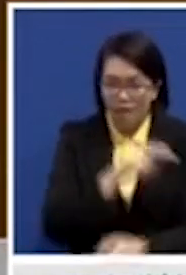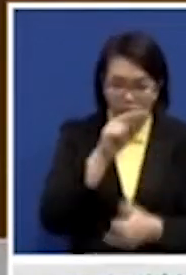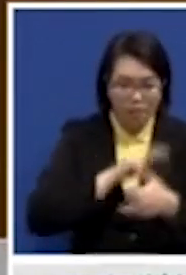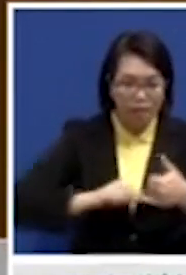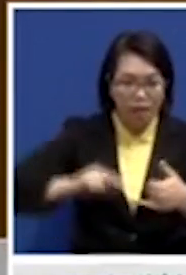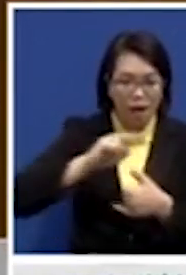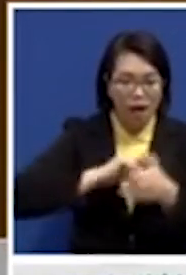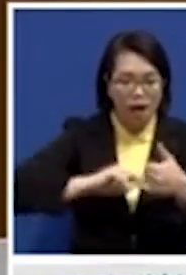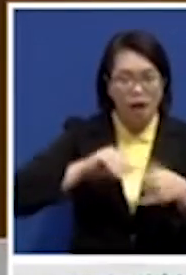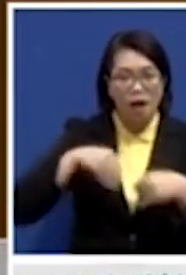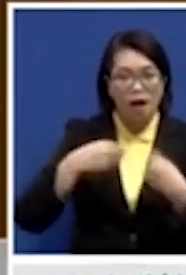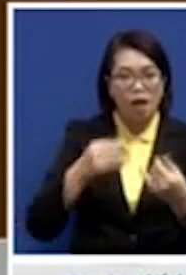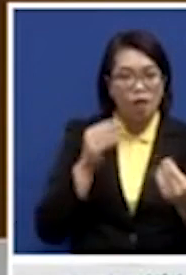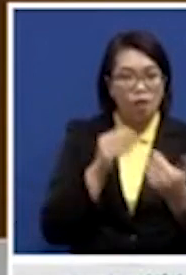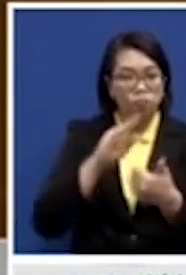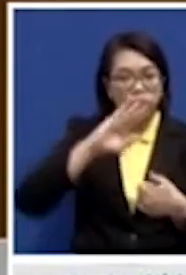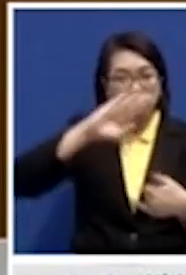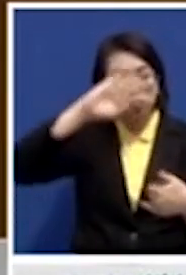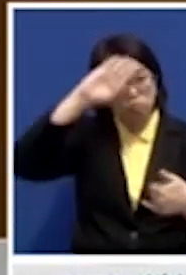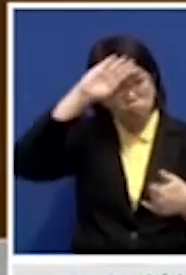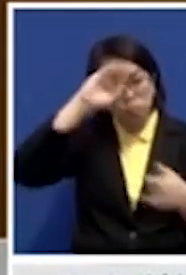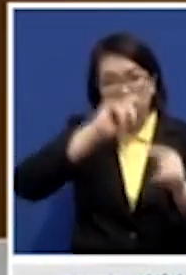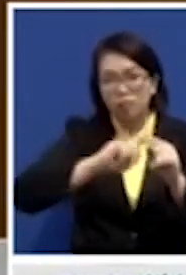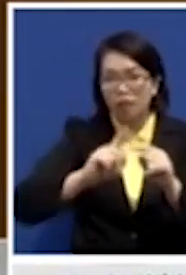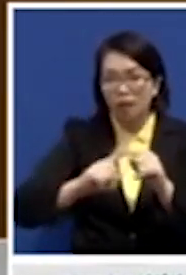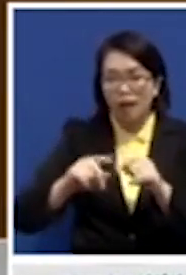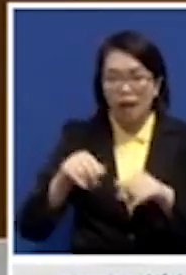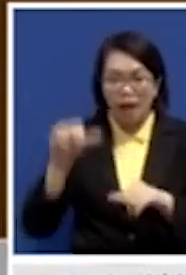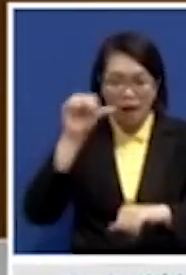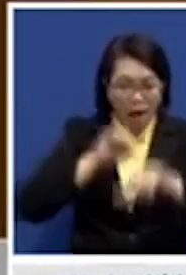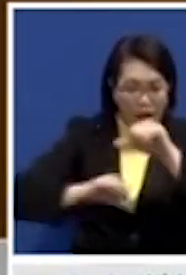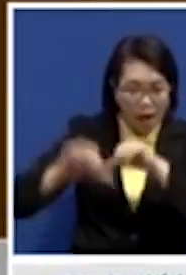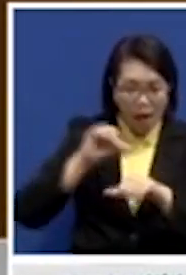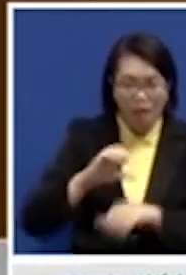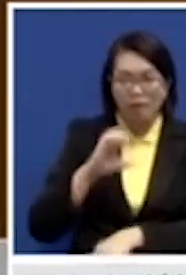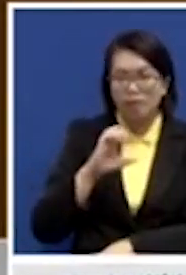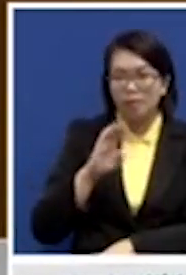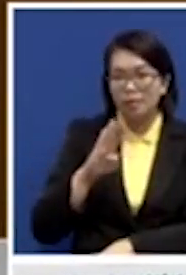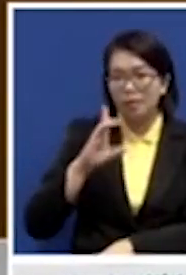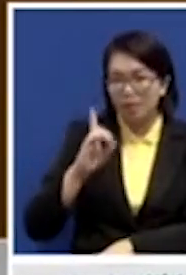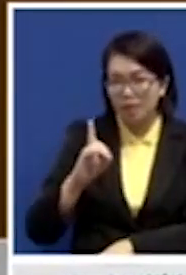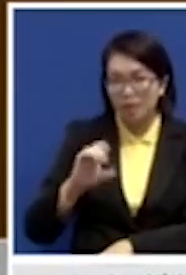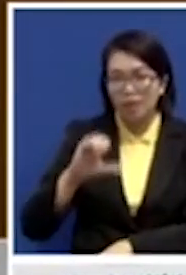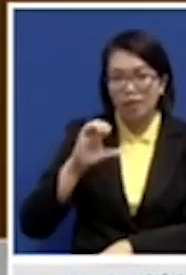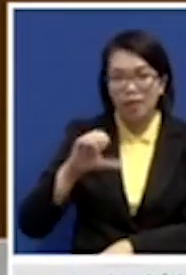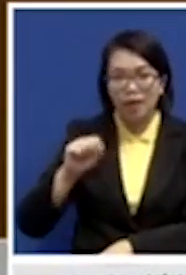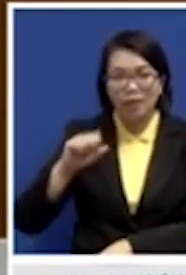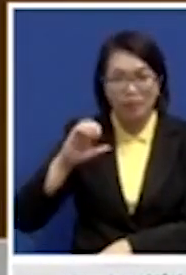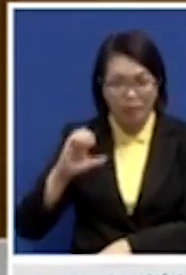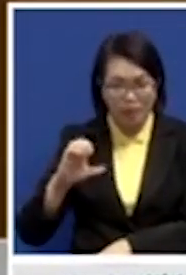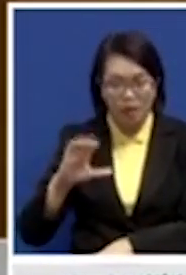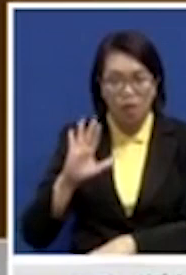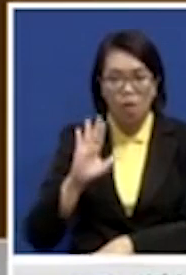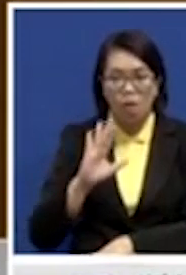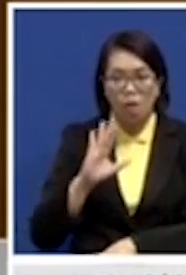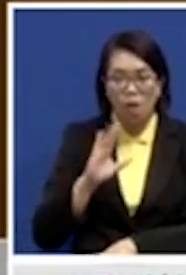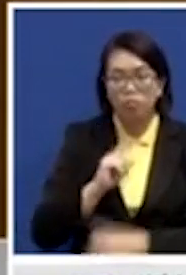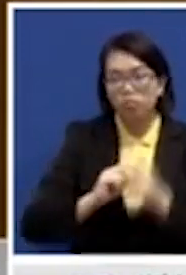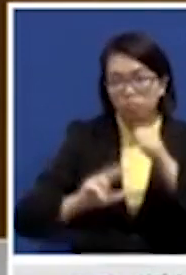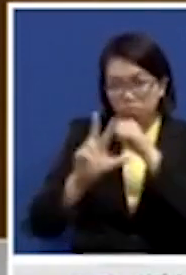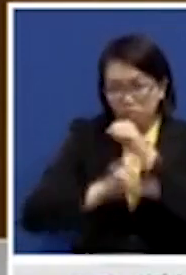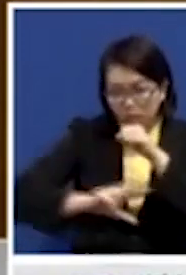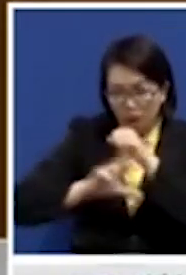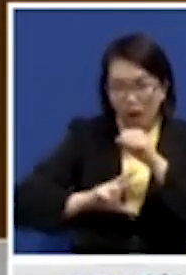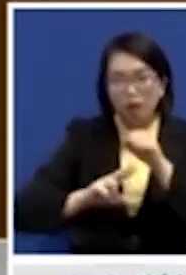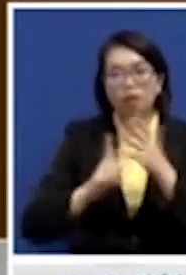ผู้ป่วยสามารถมาใช้สาร CBD สาร THC นะครับจากกัญชาหรือกัญชงได้แล้วก็ยังมี